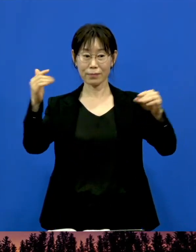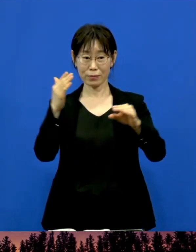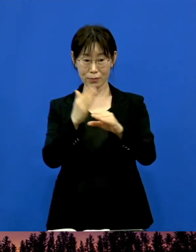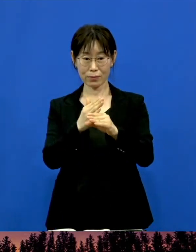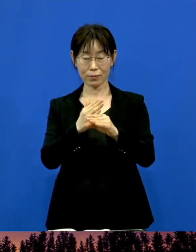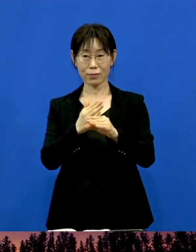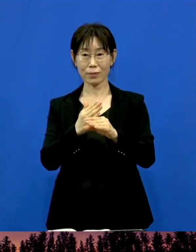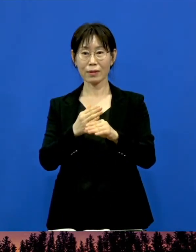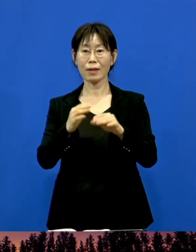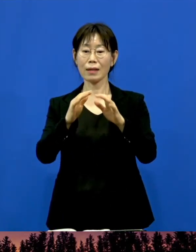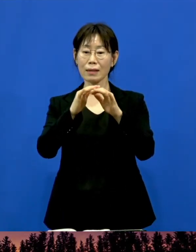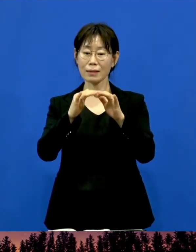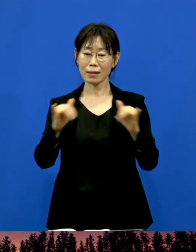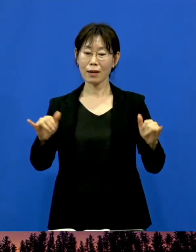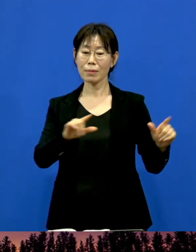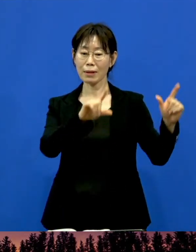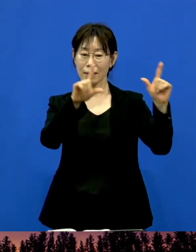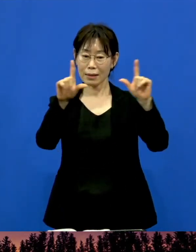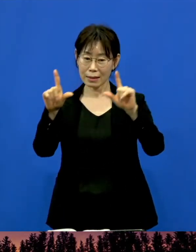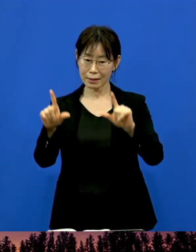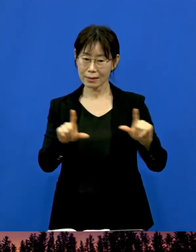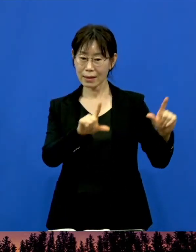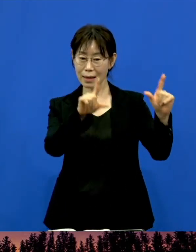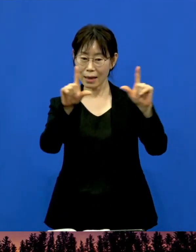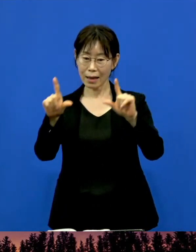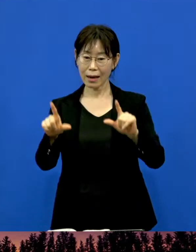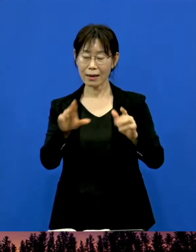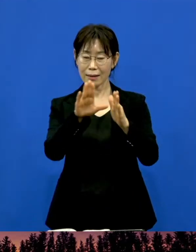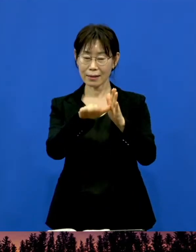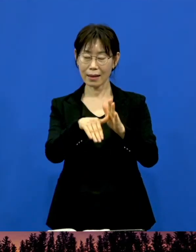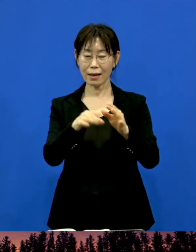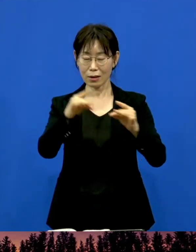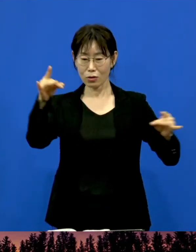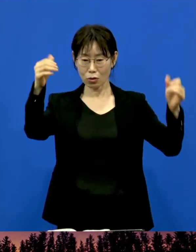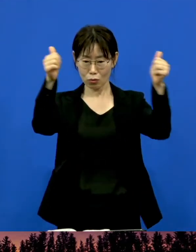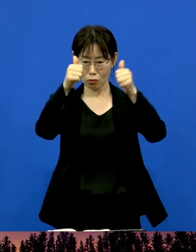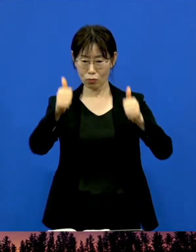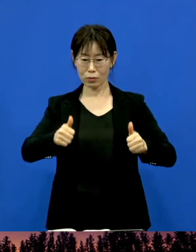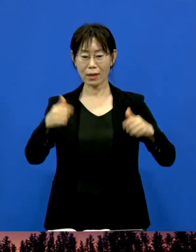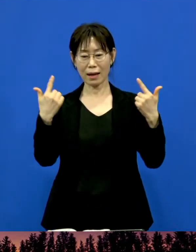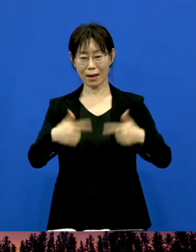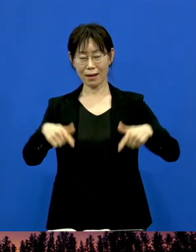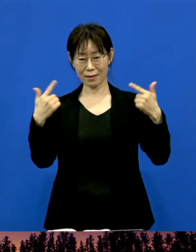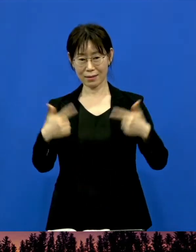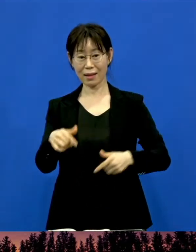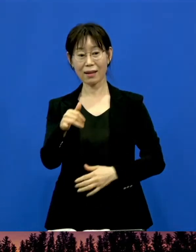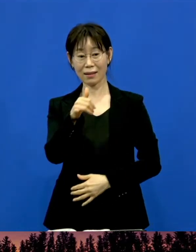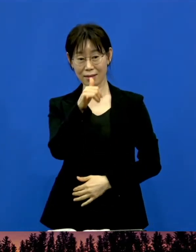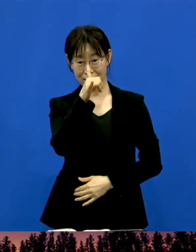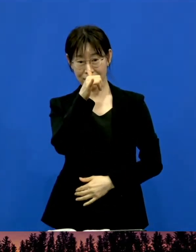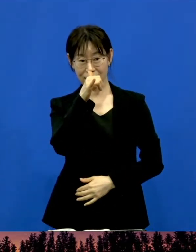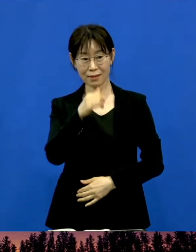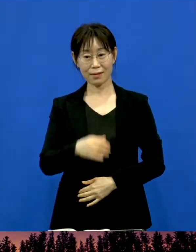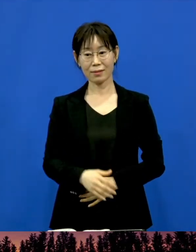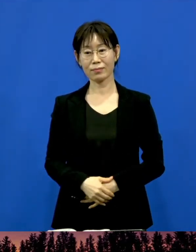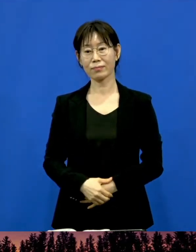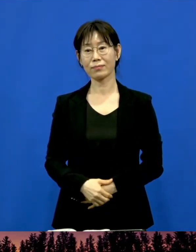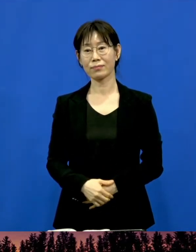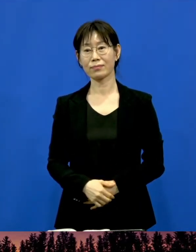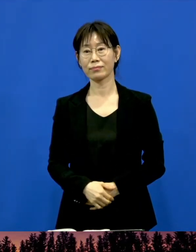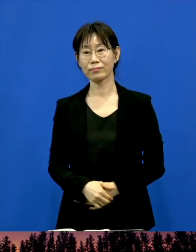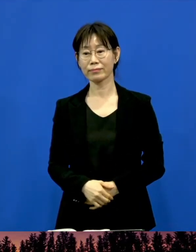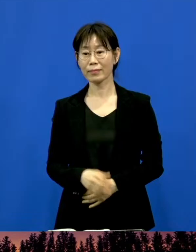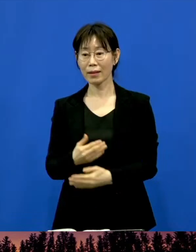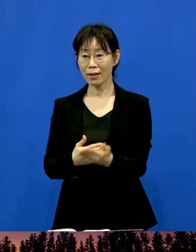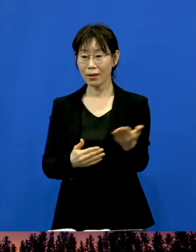사는 동안에, 인간이 존재하는 동안에 우상은 같이 늘 어느 문화에나 존재하죠. 여러분,